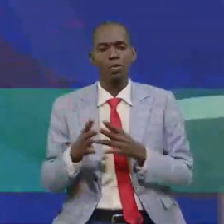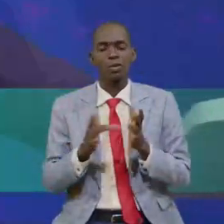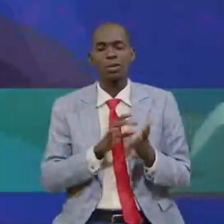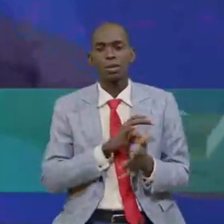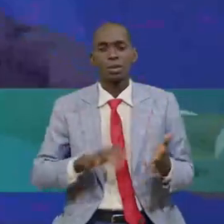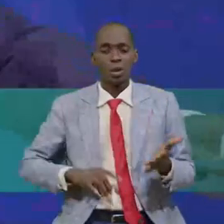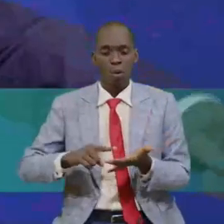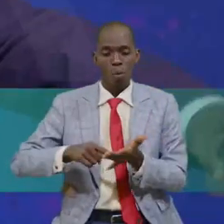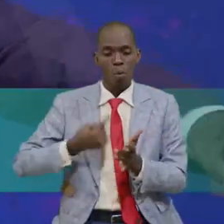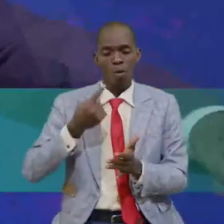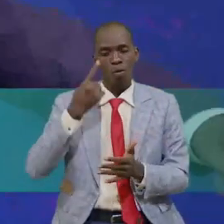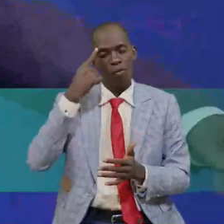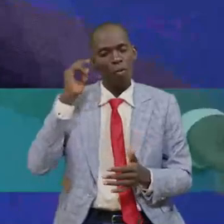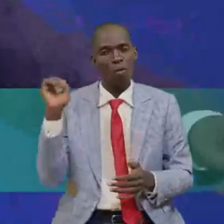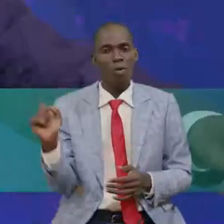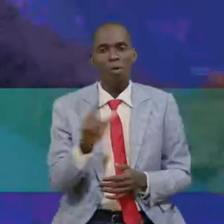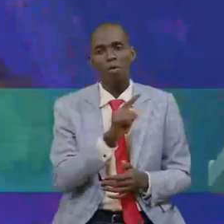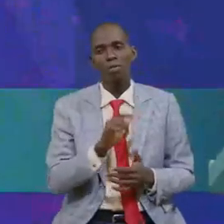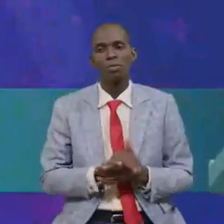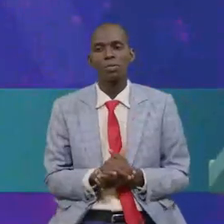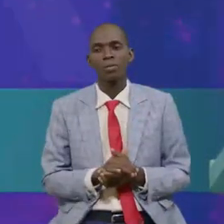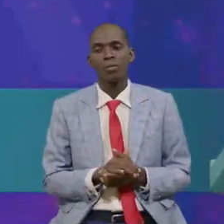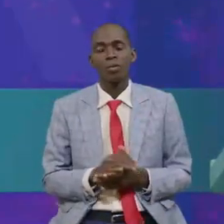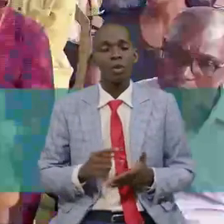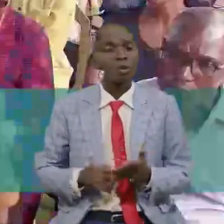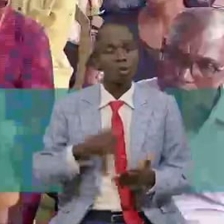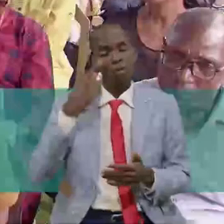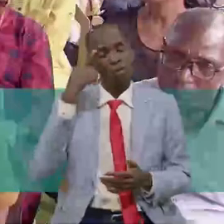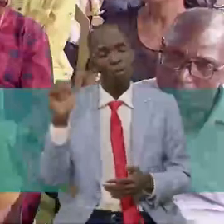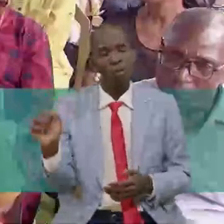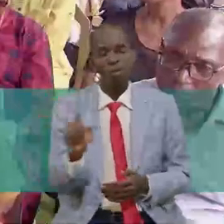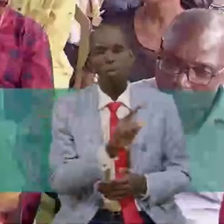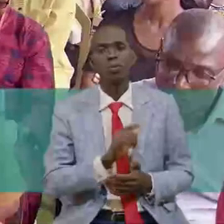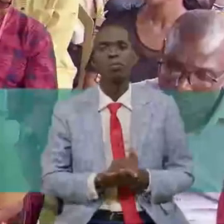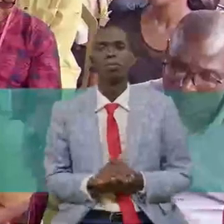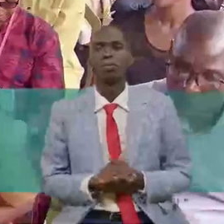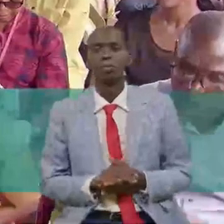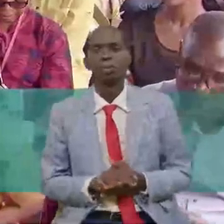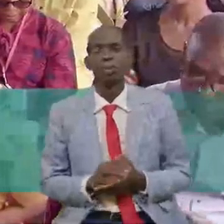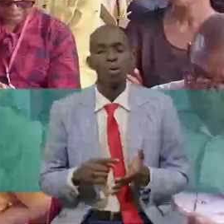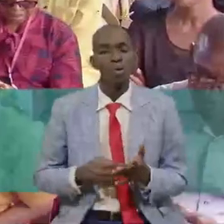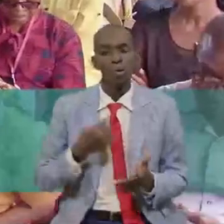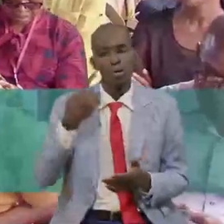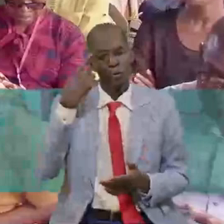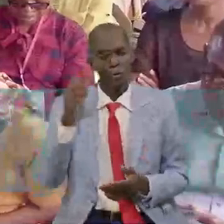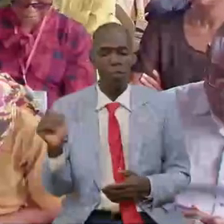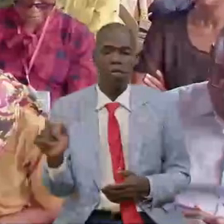pour toutes. Une fois pour toutes. Une fois pour toutes.